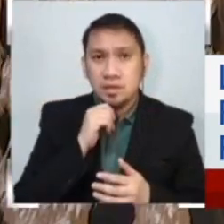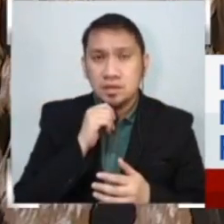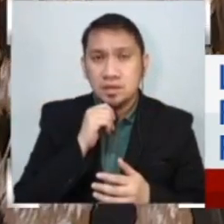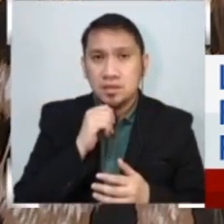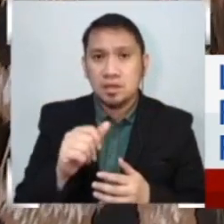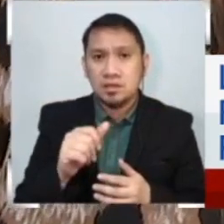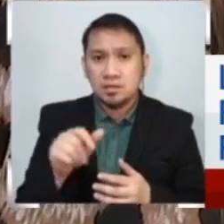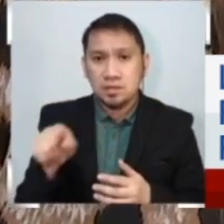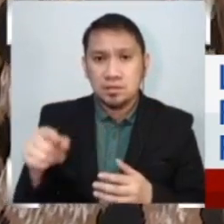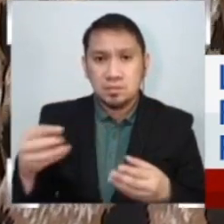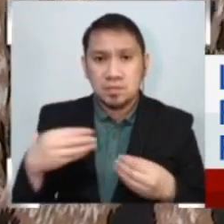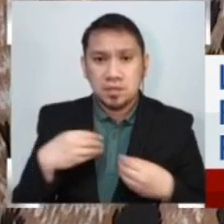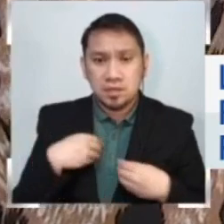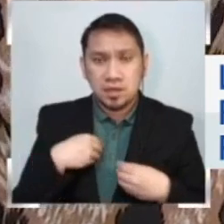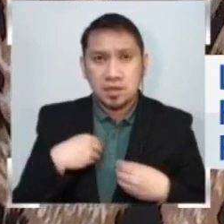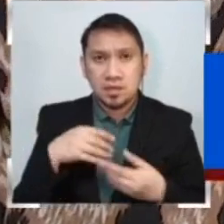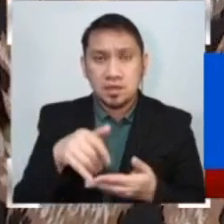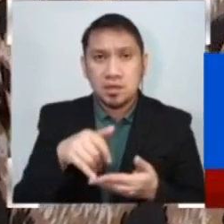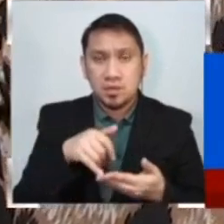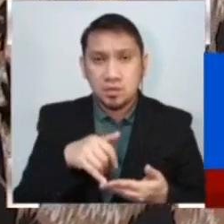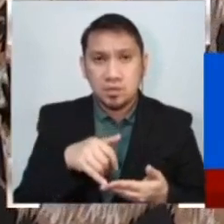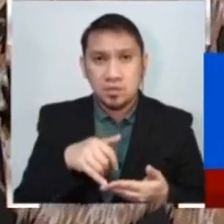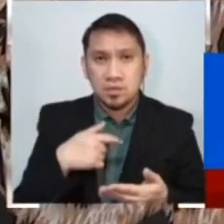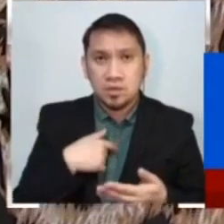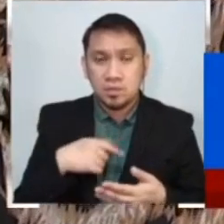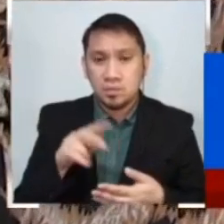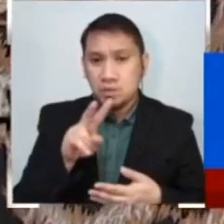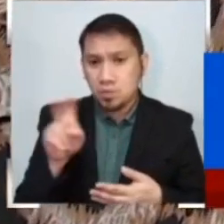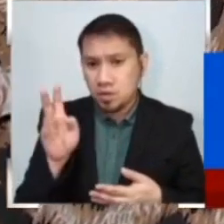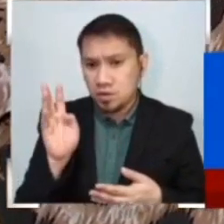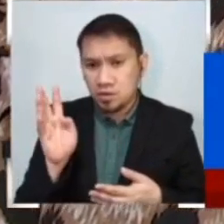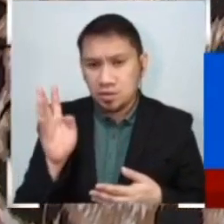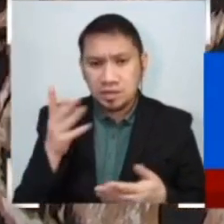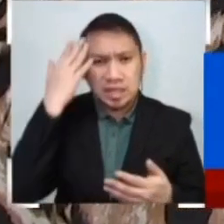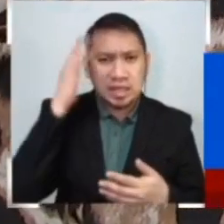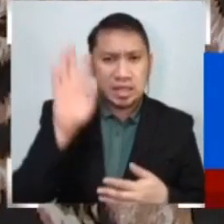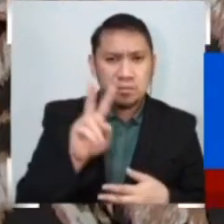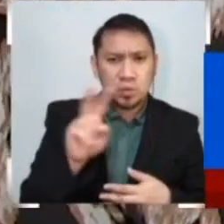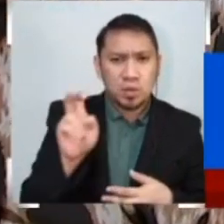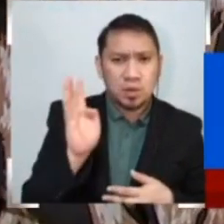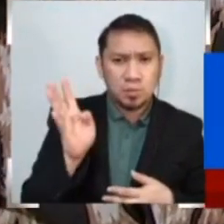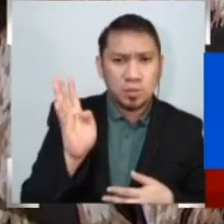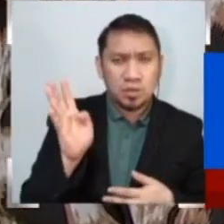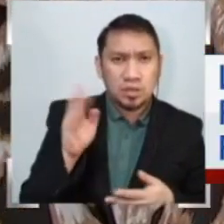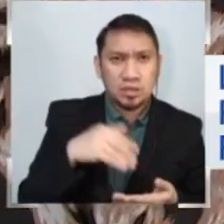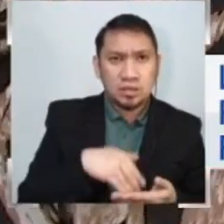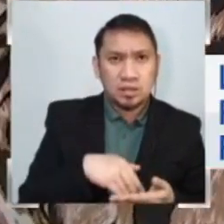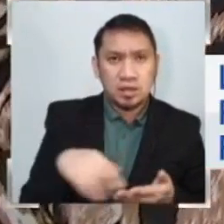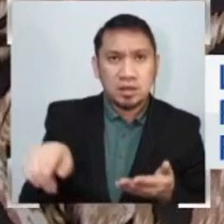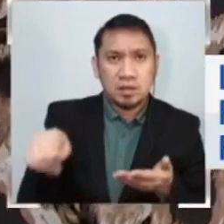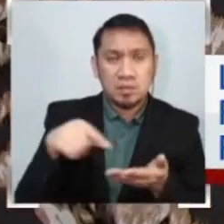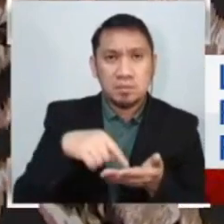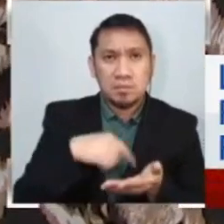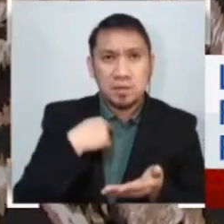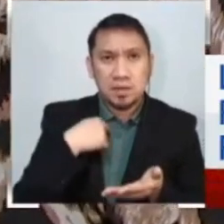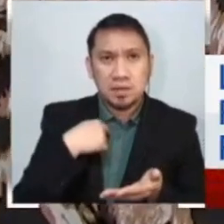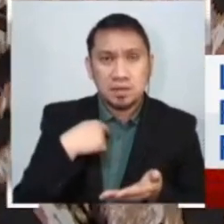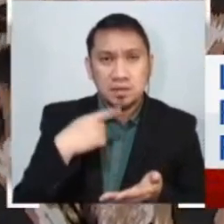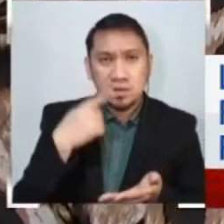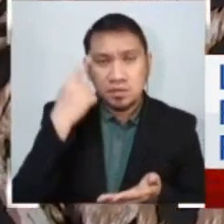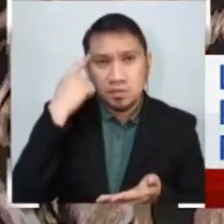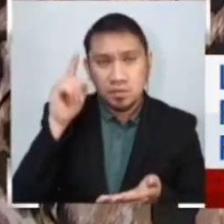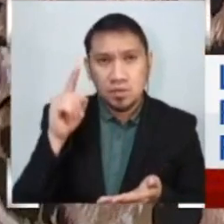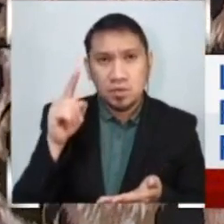award. Hindi namin alam may 240 pala at yung pala bayad daw sa aming pagka-honorary